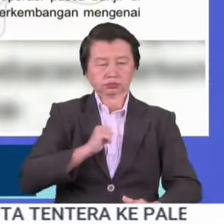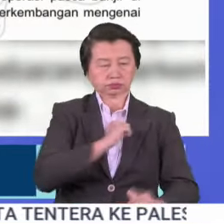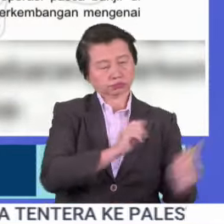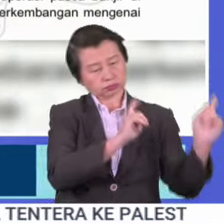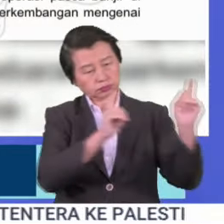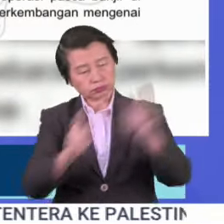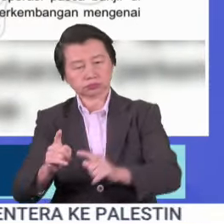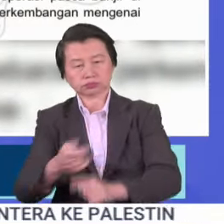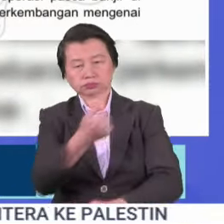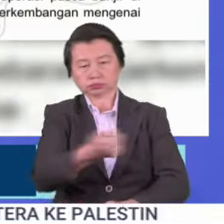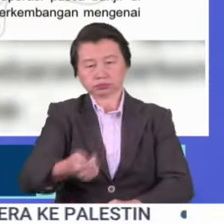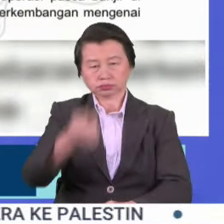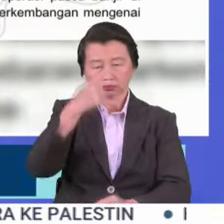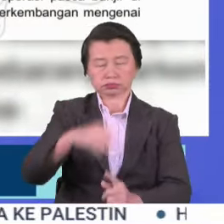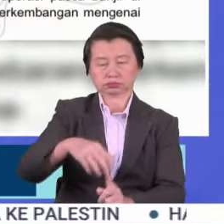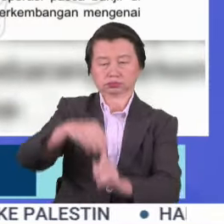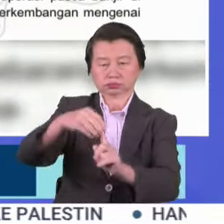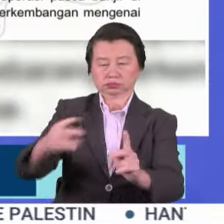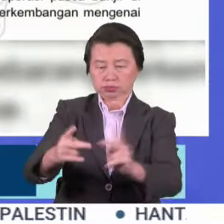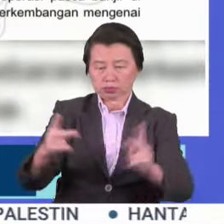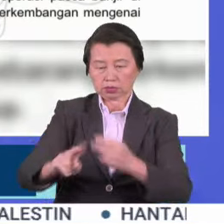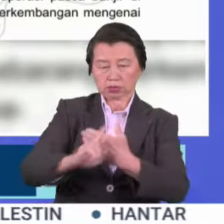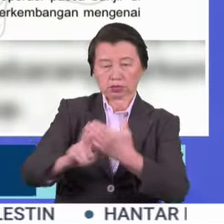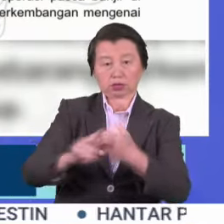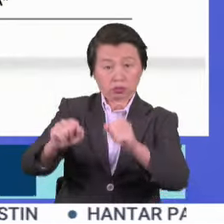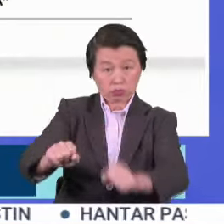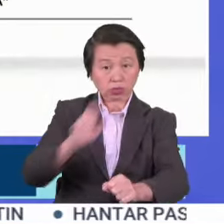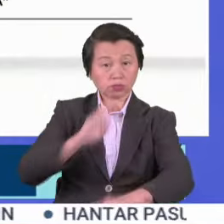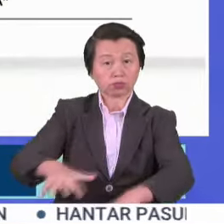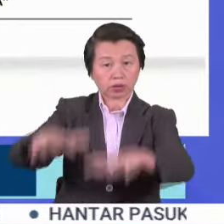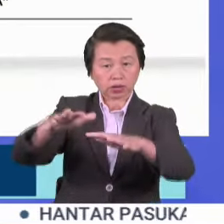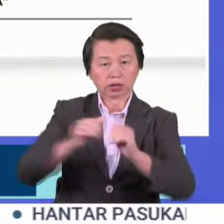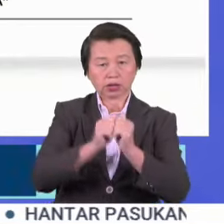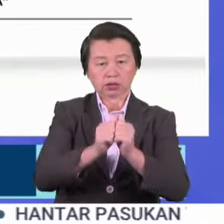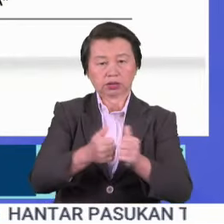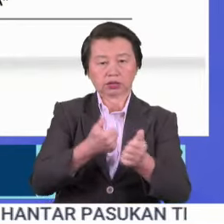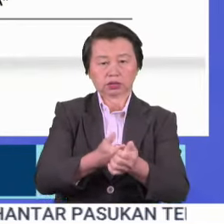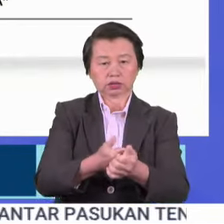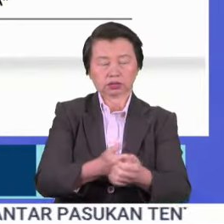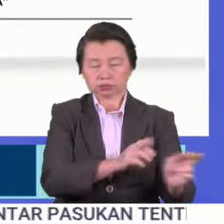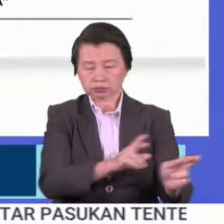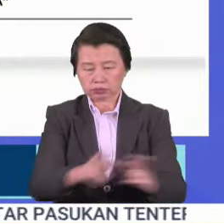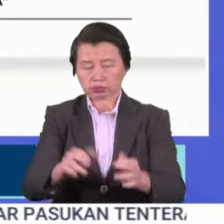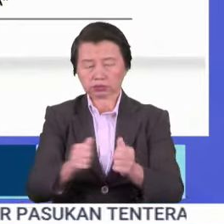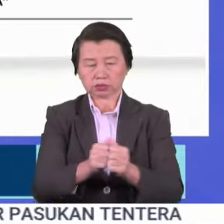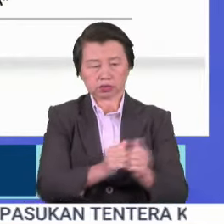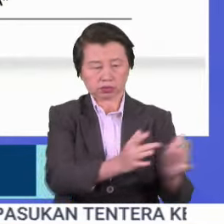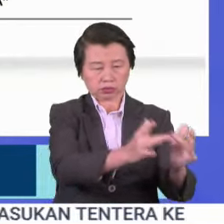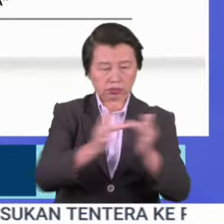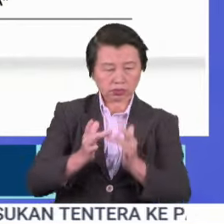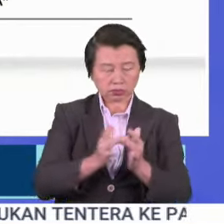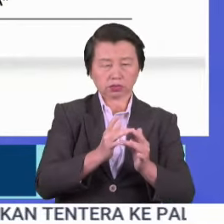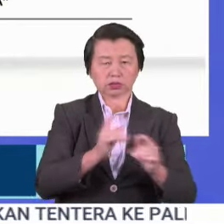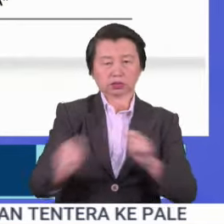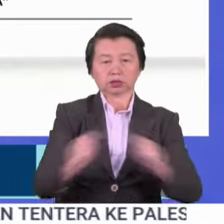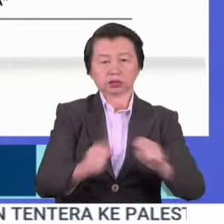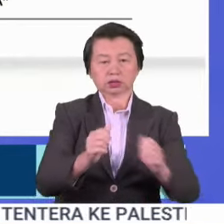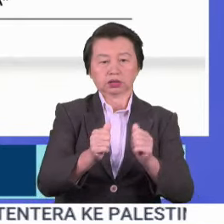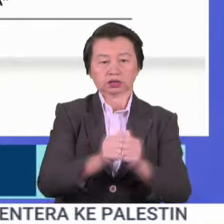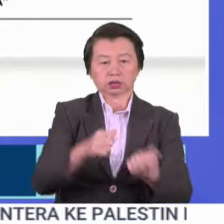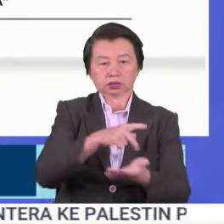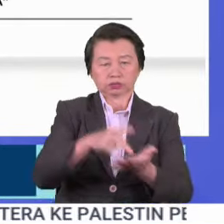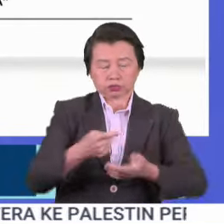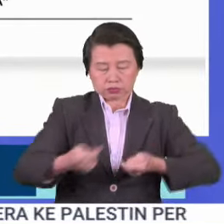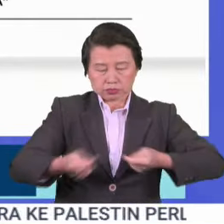dan aset khususnya di kawasan berisiko tinggi. Kerjasama meliputi aspek perancangan dan koordinasi tindakan dengan